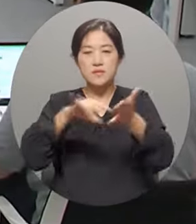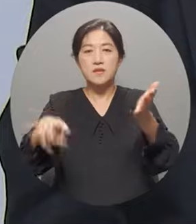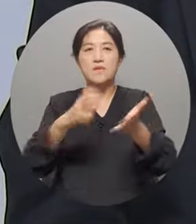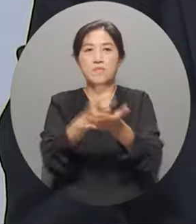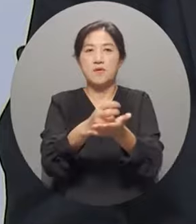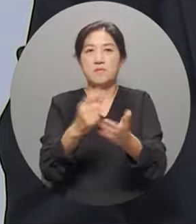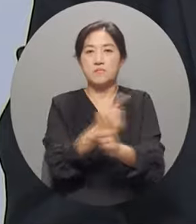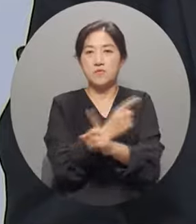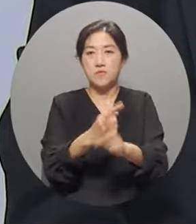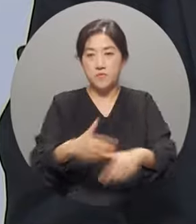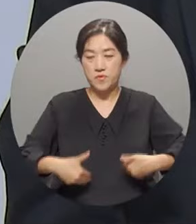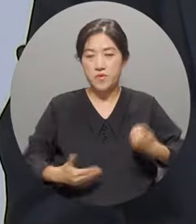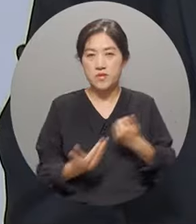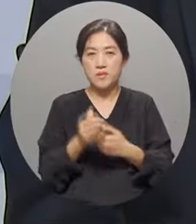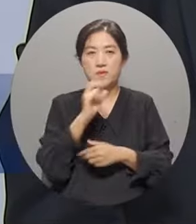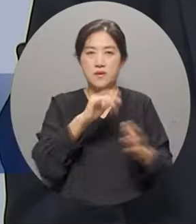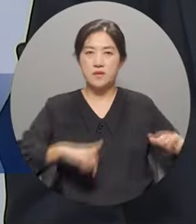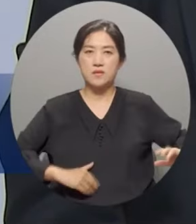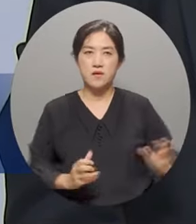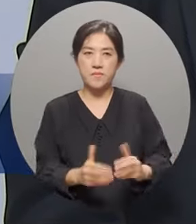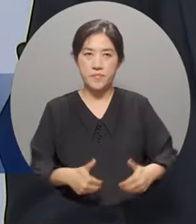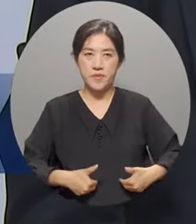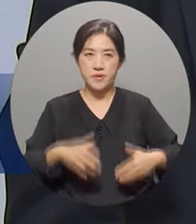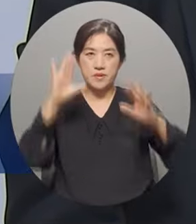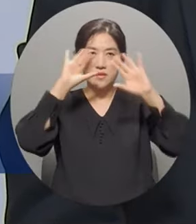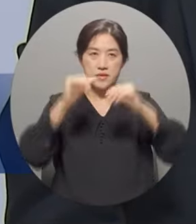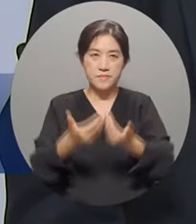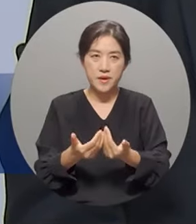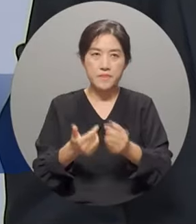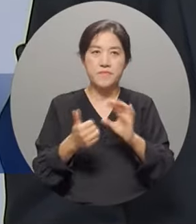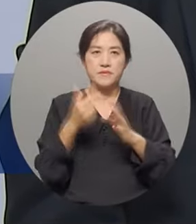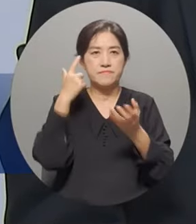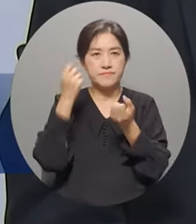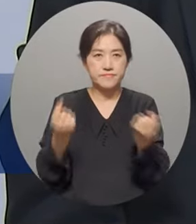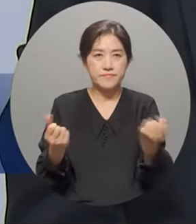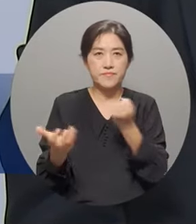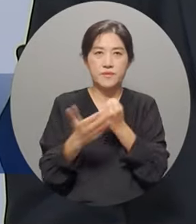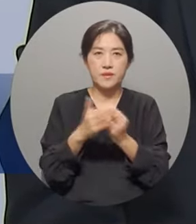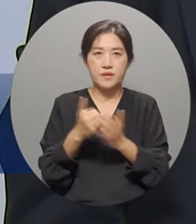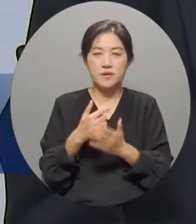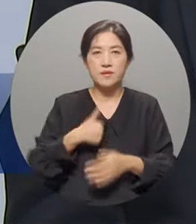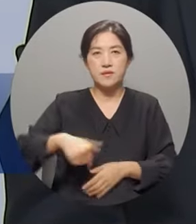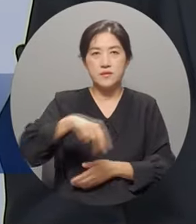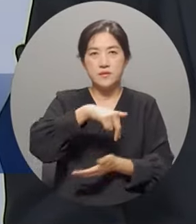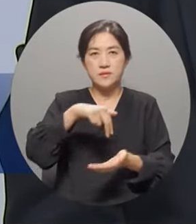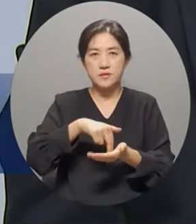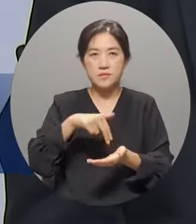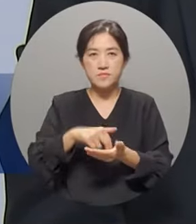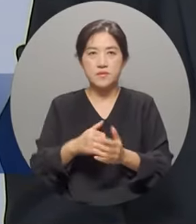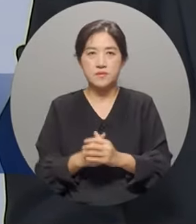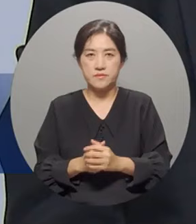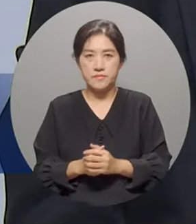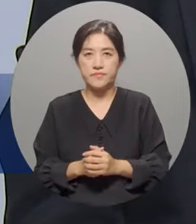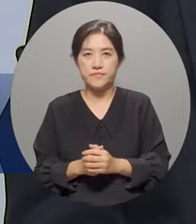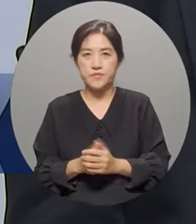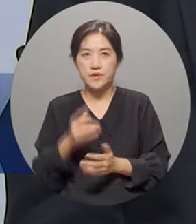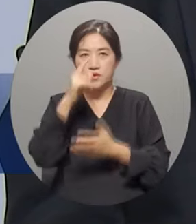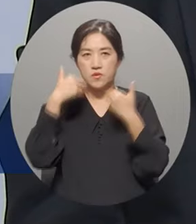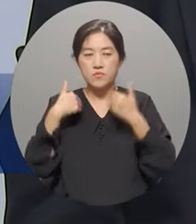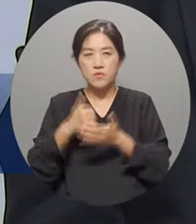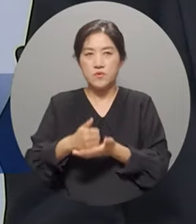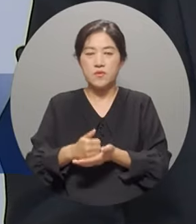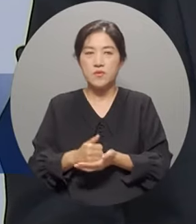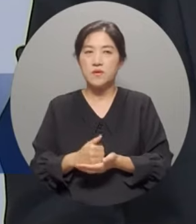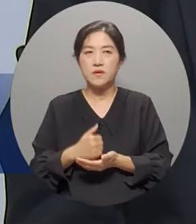협조가 절실합니다. 찬반에 대한 의견이 뭐 팽팽하기 때문에 저희들 논리로, 정부의